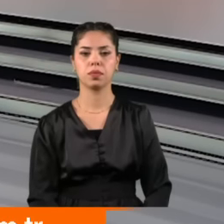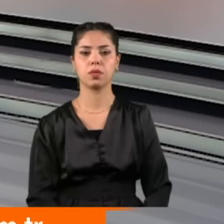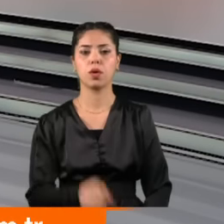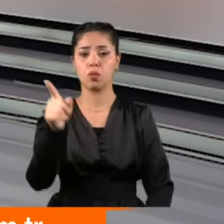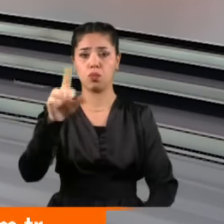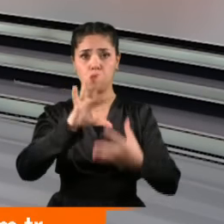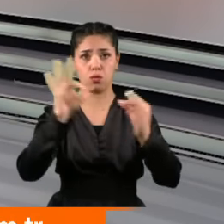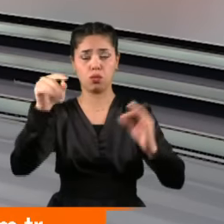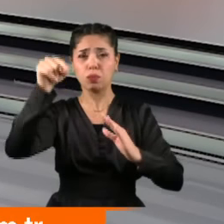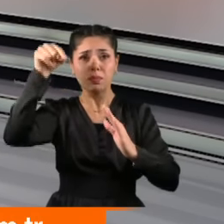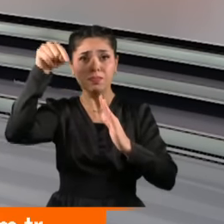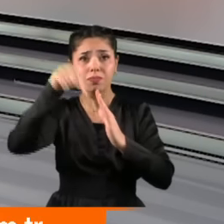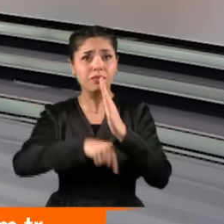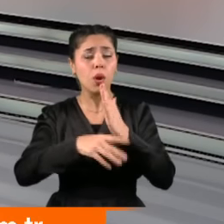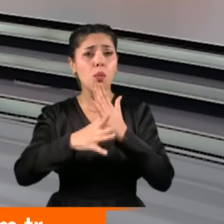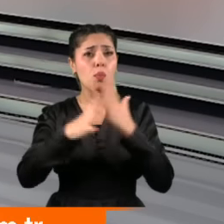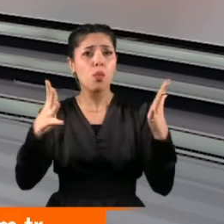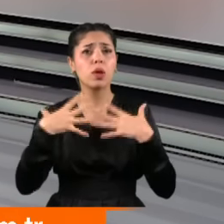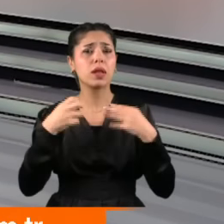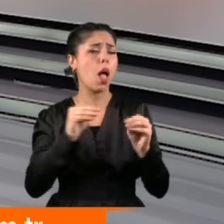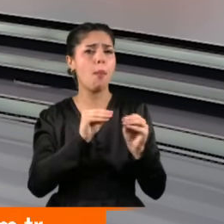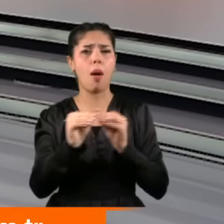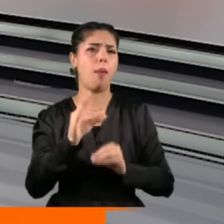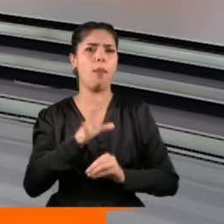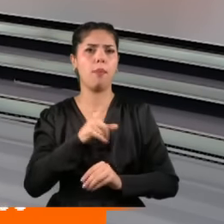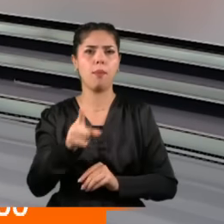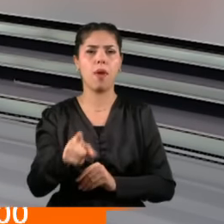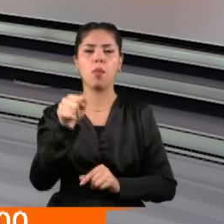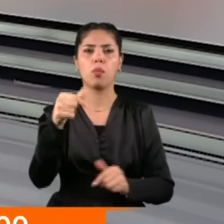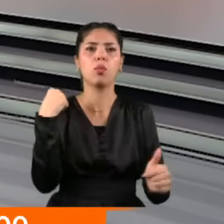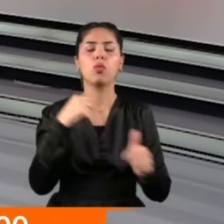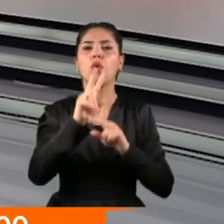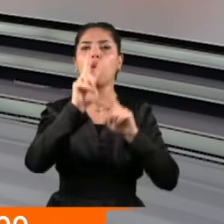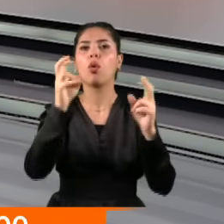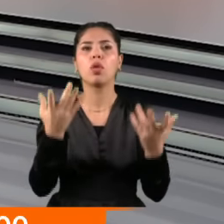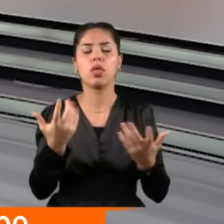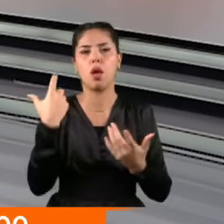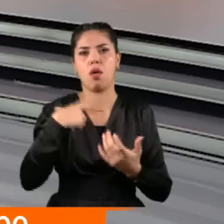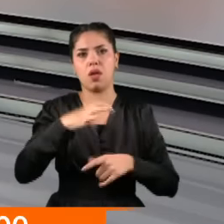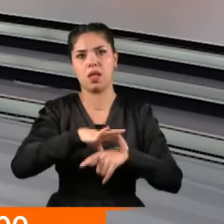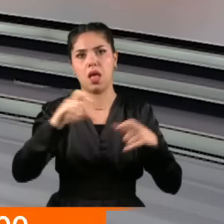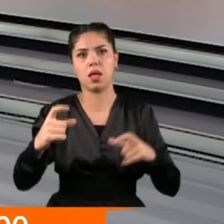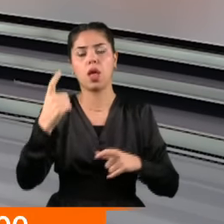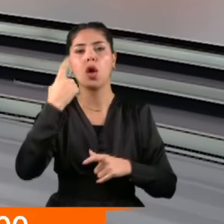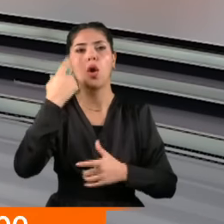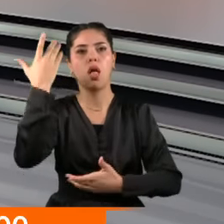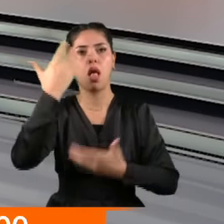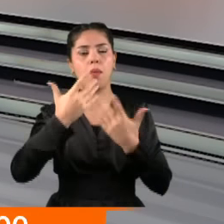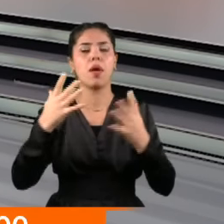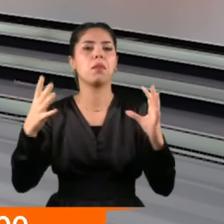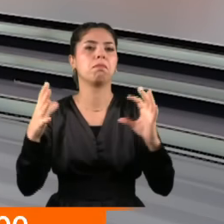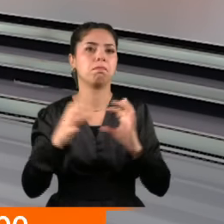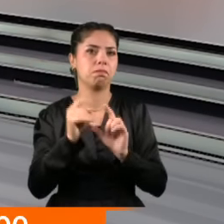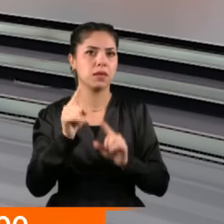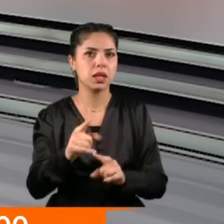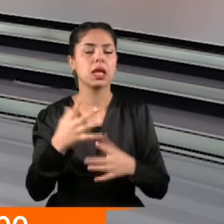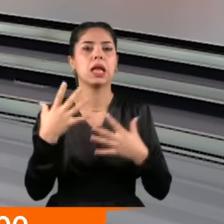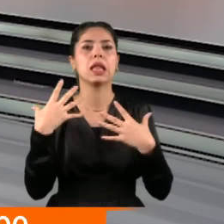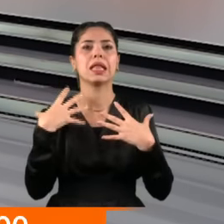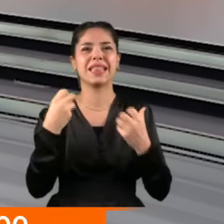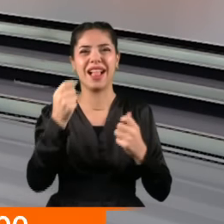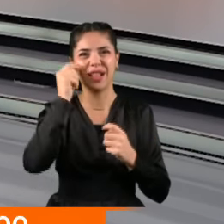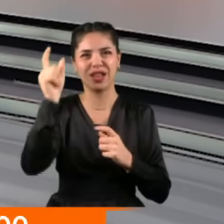Bu cümlenin devamında büyük bir sağlık skandalı var. Bu kez söz konusu özel hastanelerde yapılan göz ameliyatları.